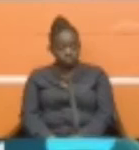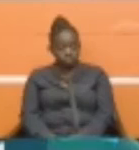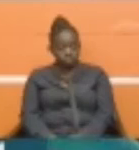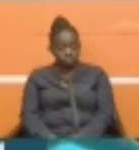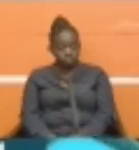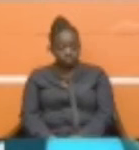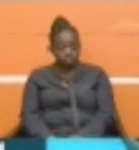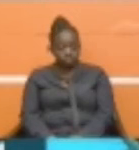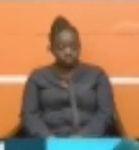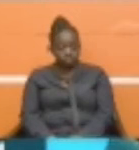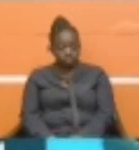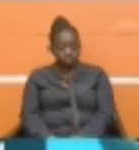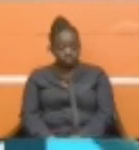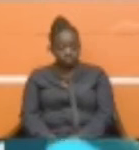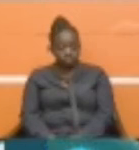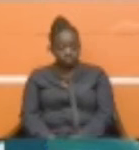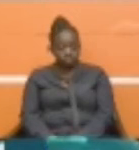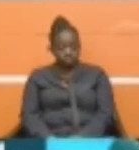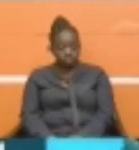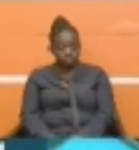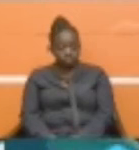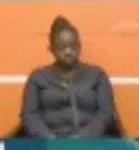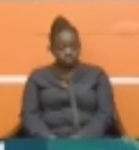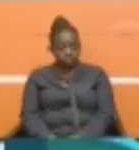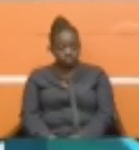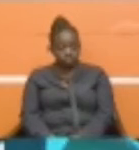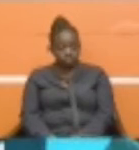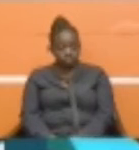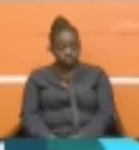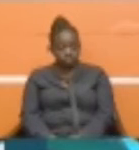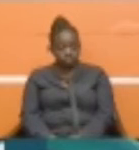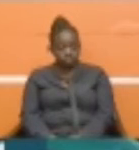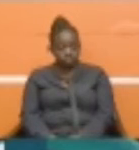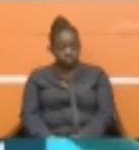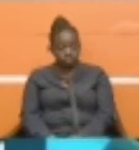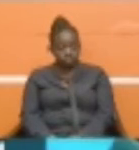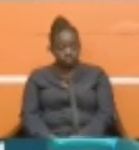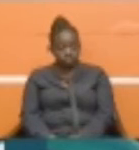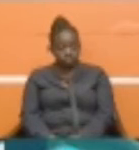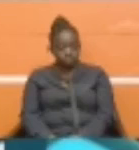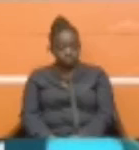Forest, Burnley ne Sheffield United zi ttiimu 3 ezirwana obutasalwako.